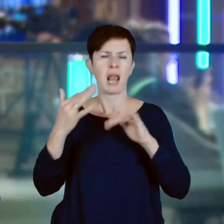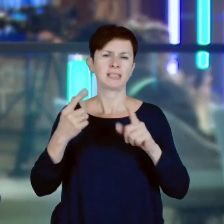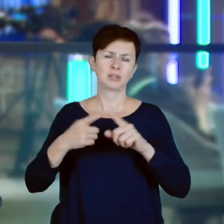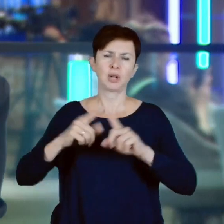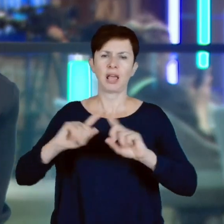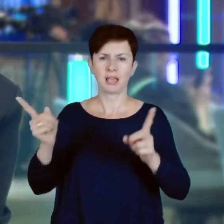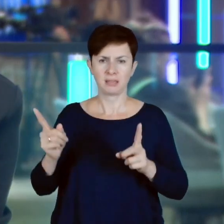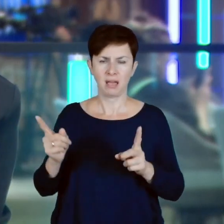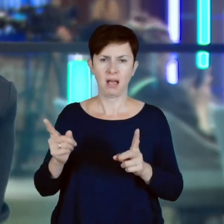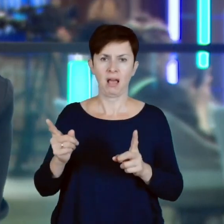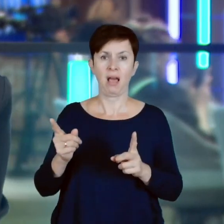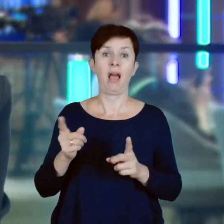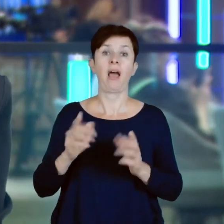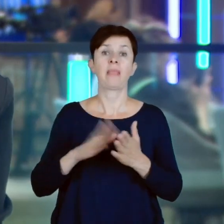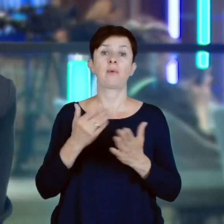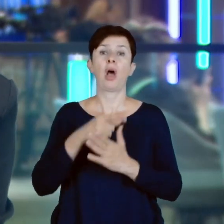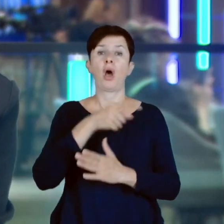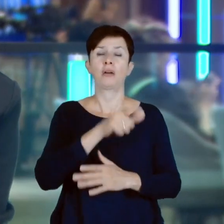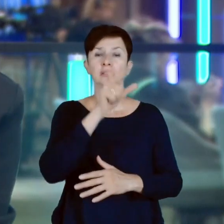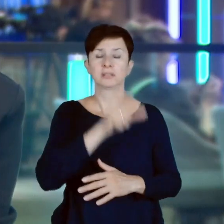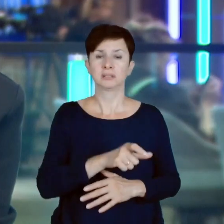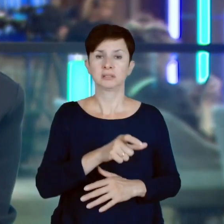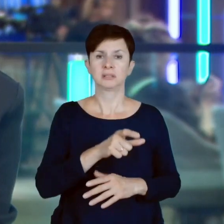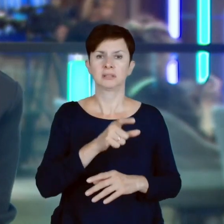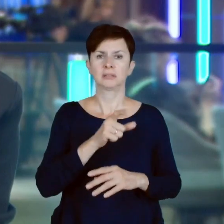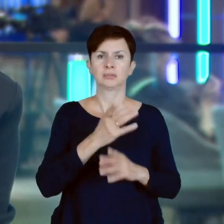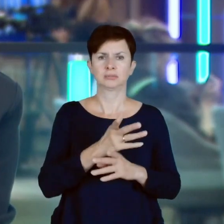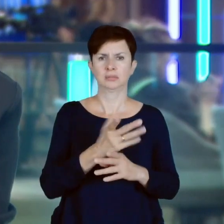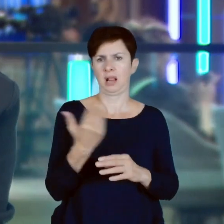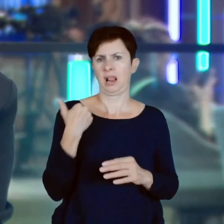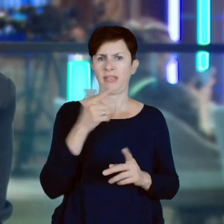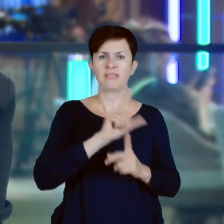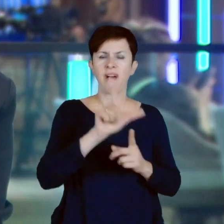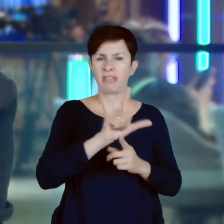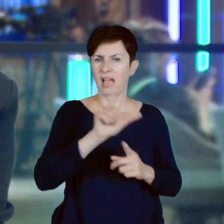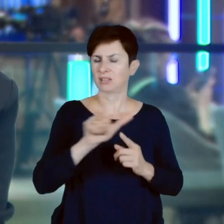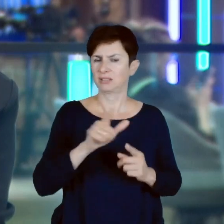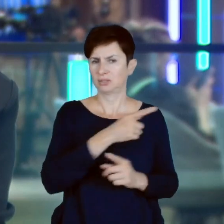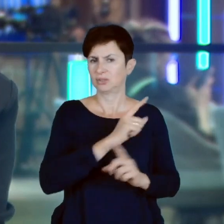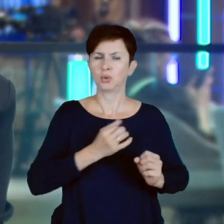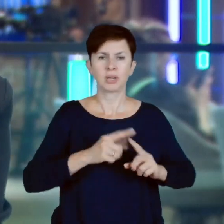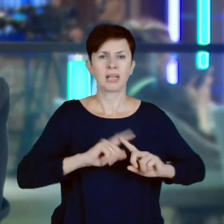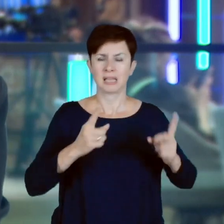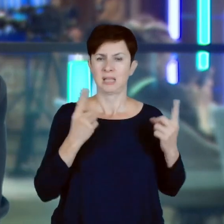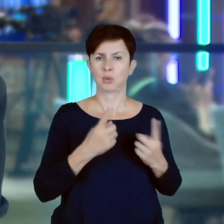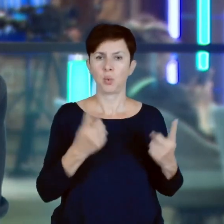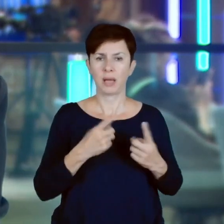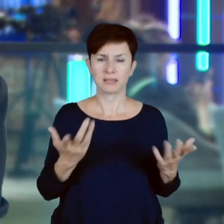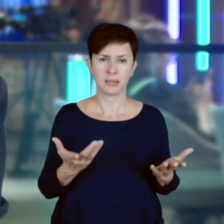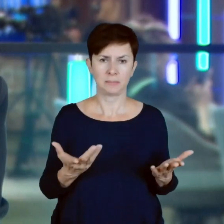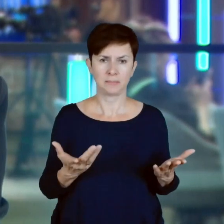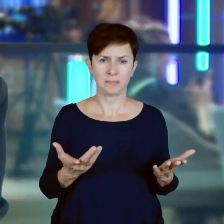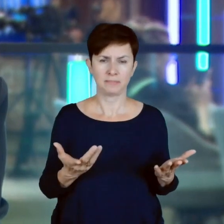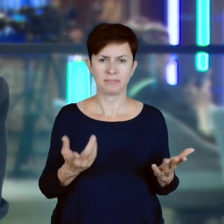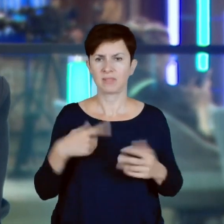ten telefon i zaczyna używać social media w wieku lat 12. Prawda? Więc i po prostu i badacze to nazywają